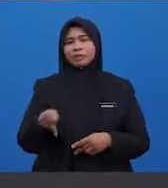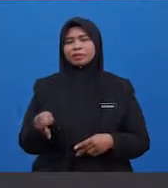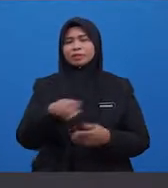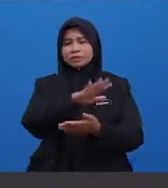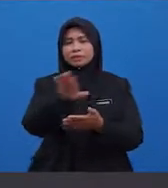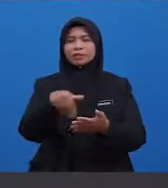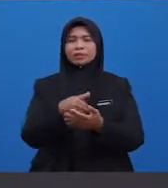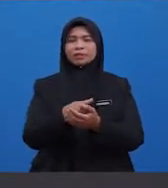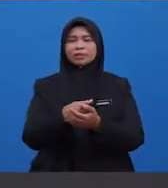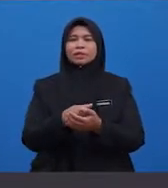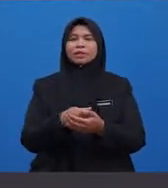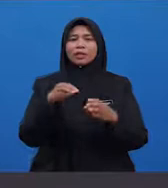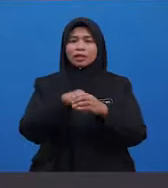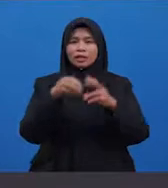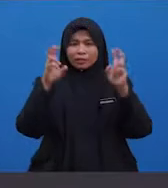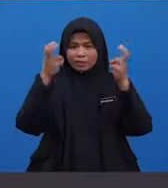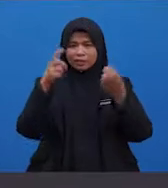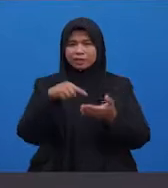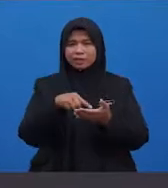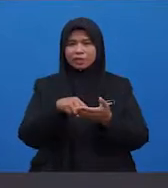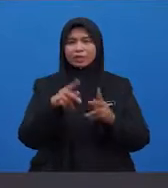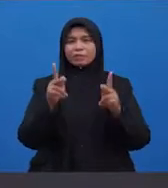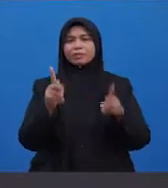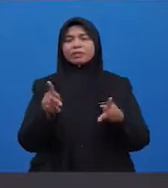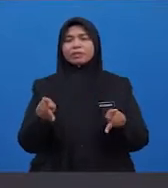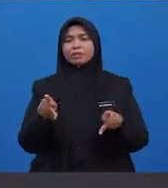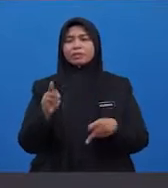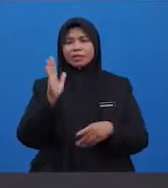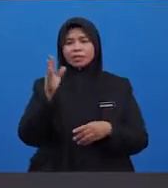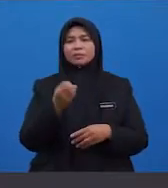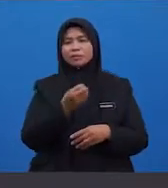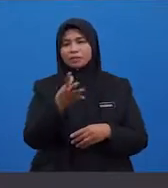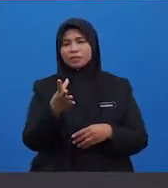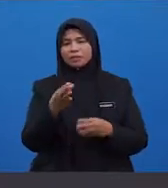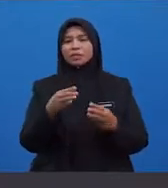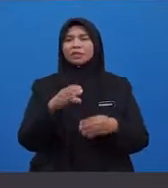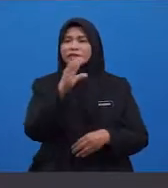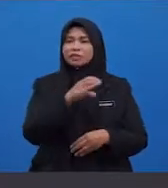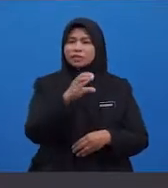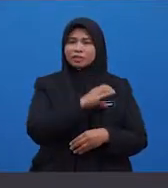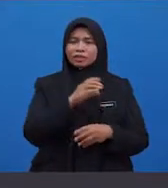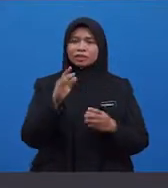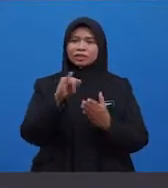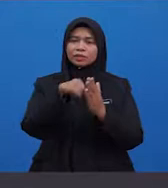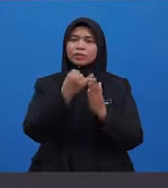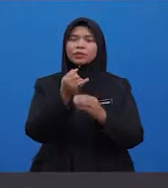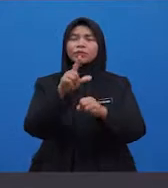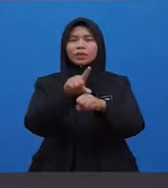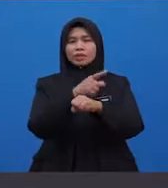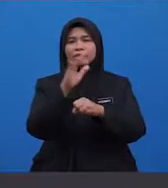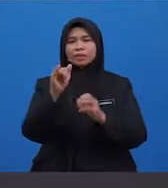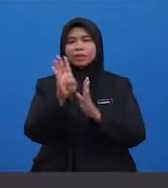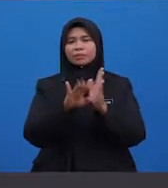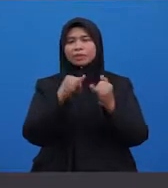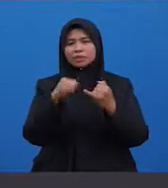dalam tajuk ini, pelajar-pelajar akan memerihalkan ciri jurulatih yang berjaya seperti